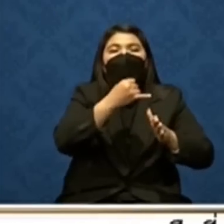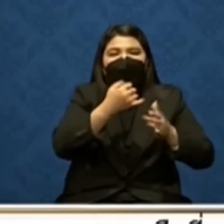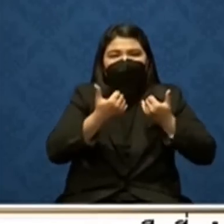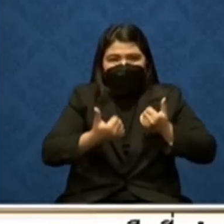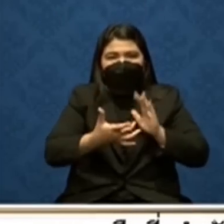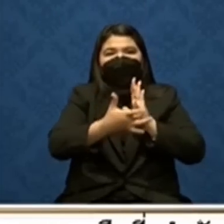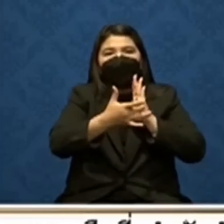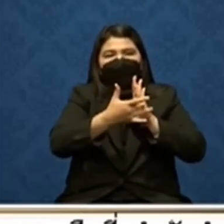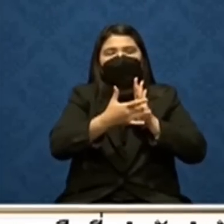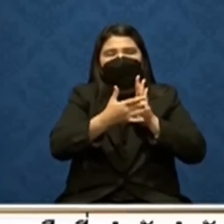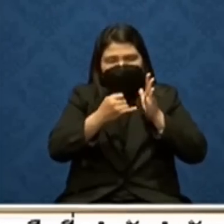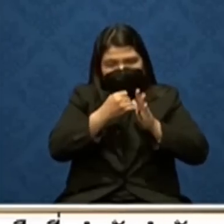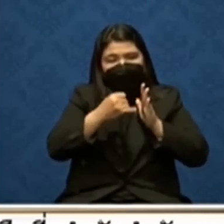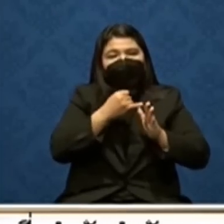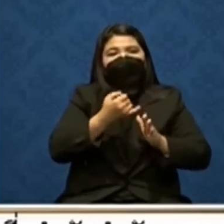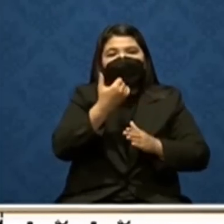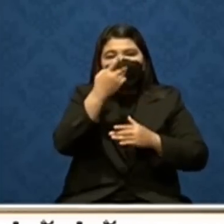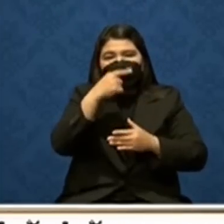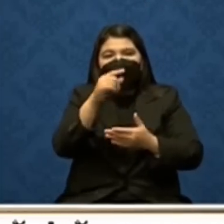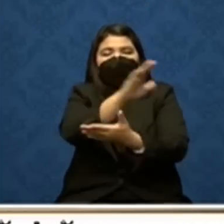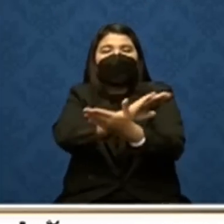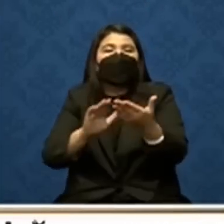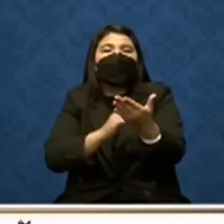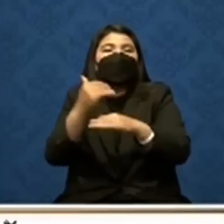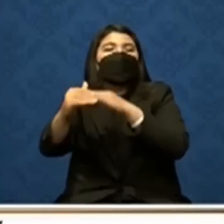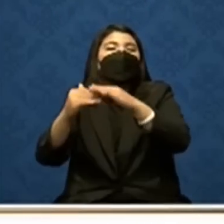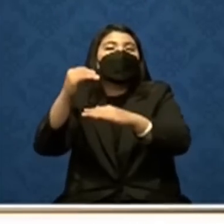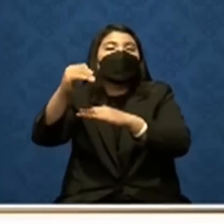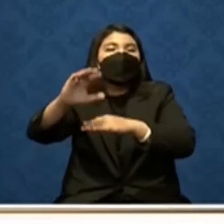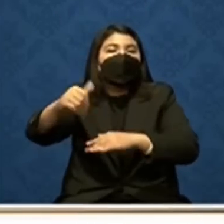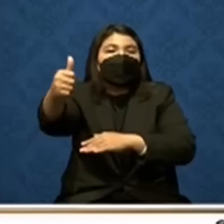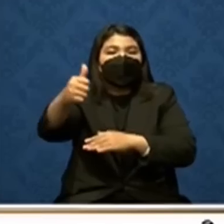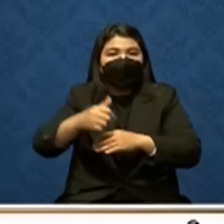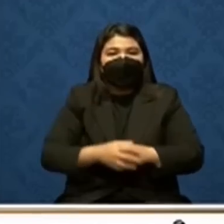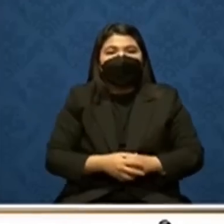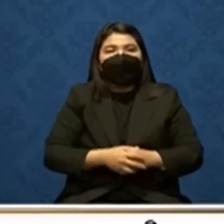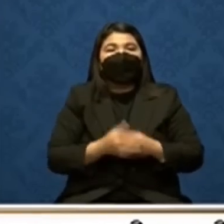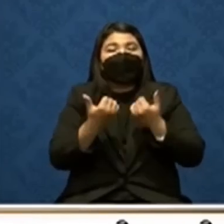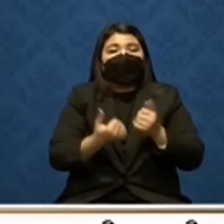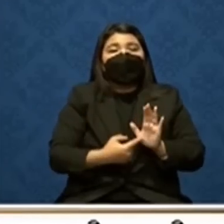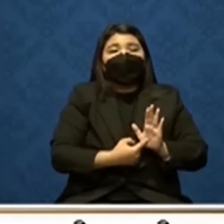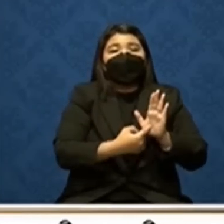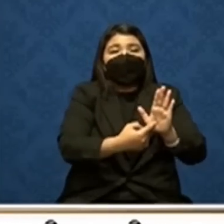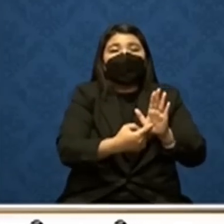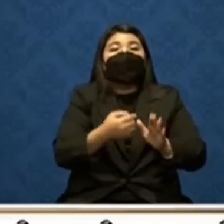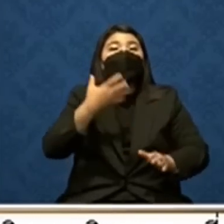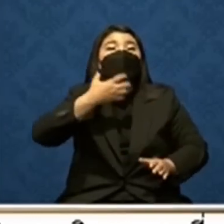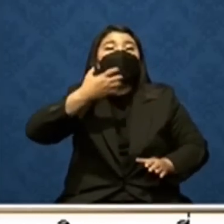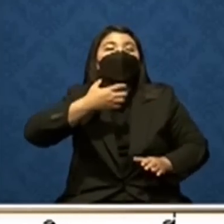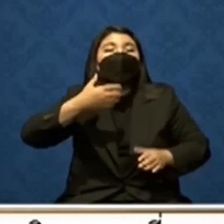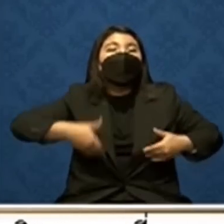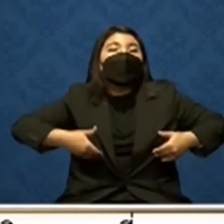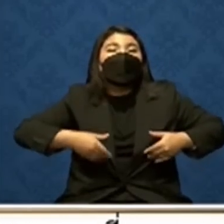Government ทเราต้องการเพื่ทจะทำให้ประเทศมีควหวง ในชวงทเราต้กทจะฝ้ฟประเทศยกตอย่างตลกตลกให้เพื่สมาชิฟังครับ